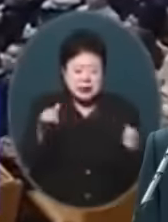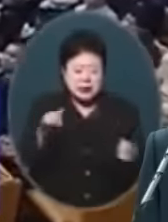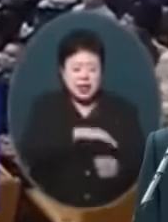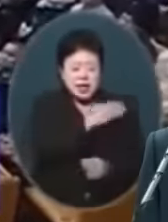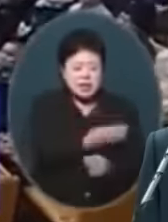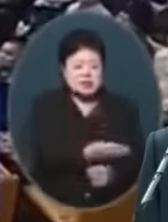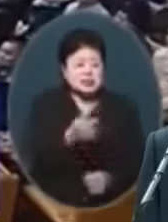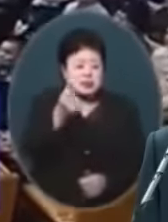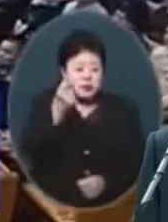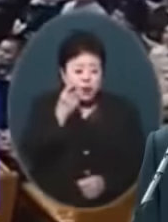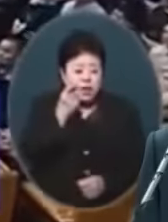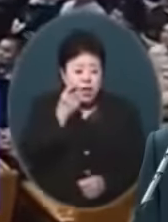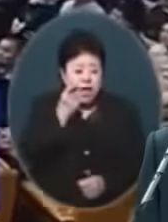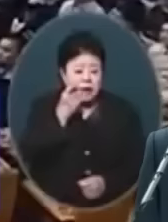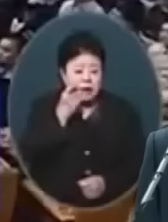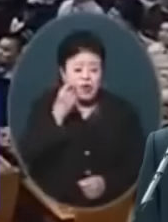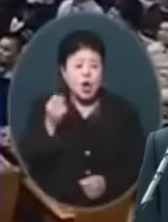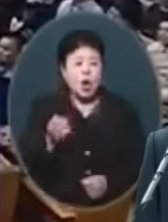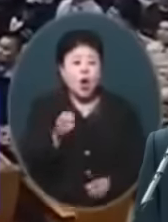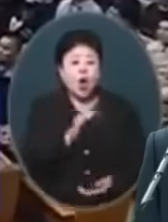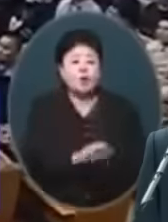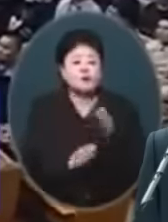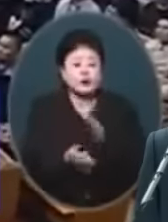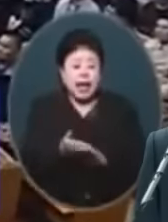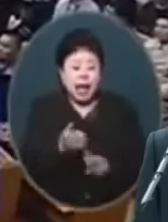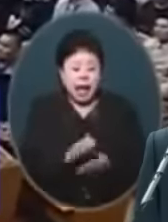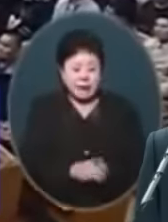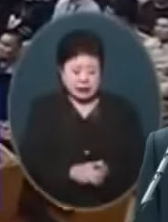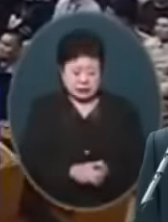믿는 자에게는 능히 하지 못할 일이 없느니라.